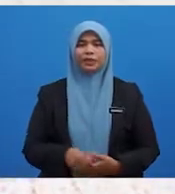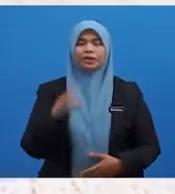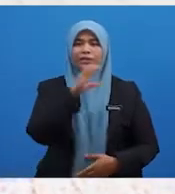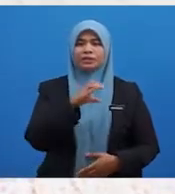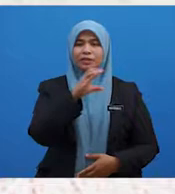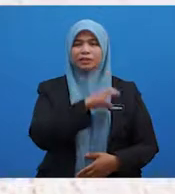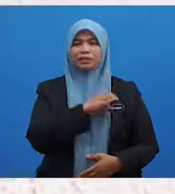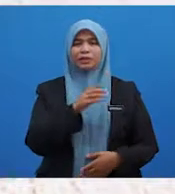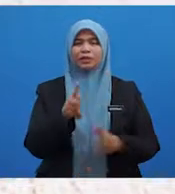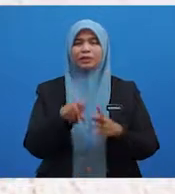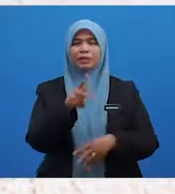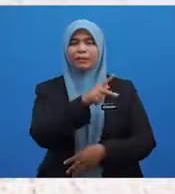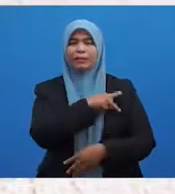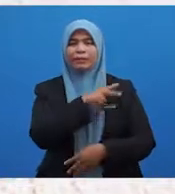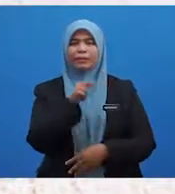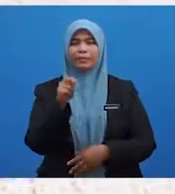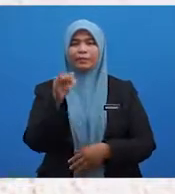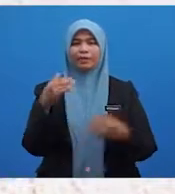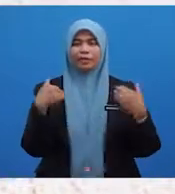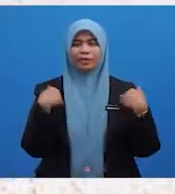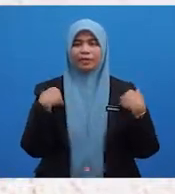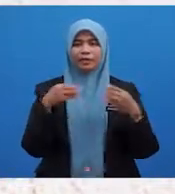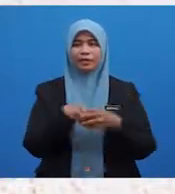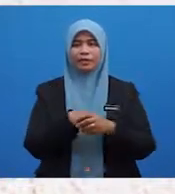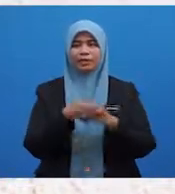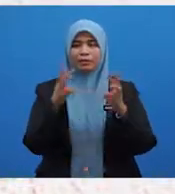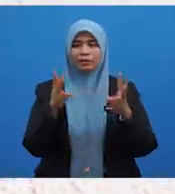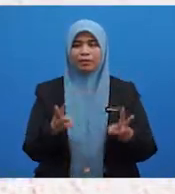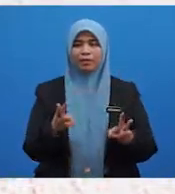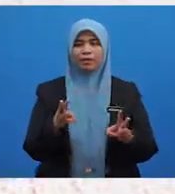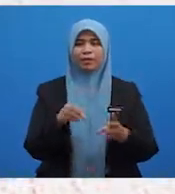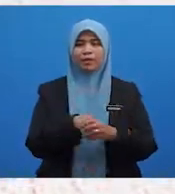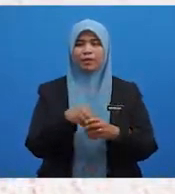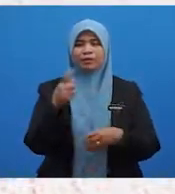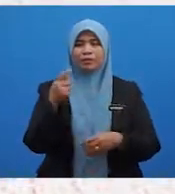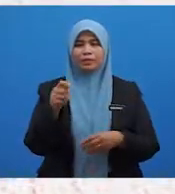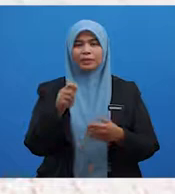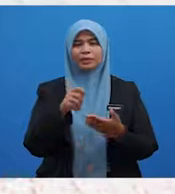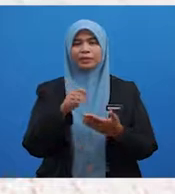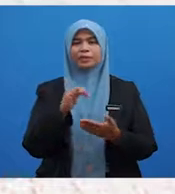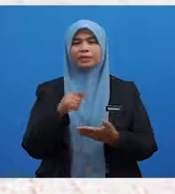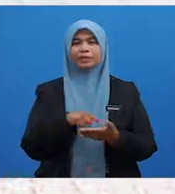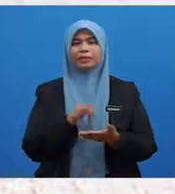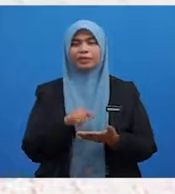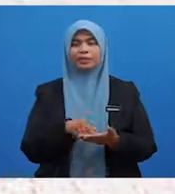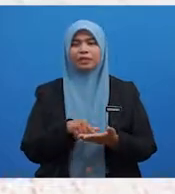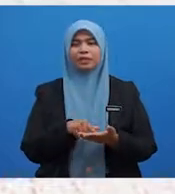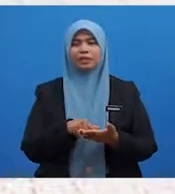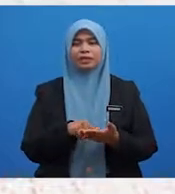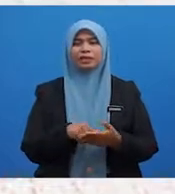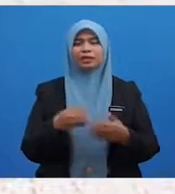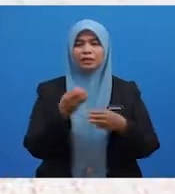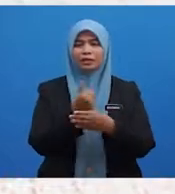Ciri-ciri kepemimpinan yang terdapat pada watak-watak di dalam teks SPDKL